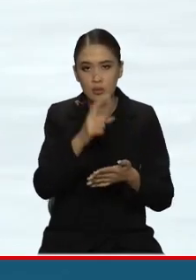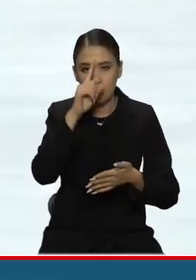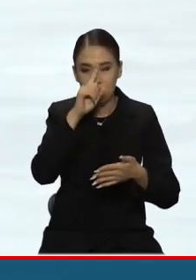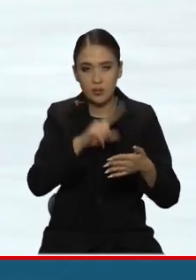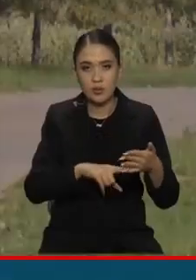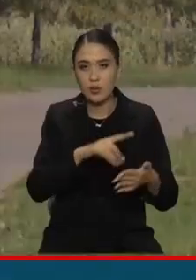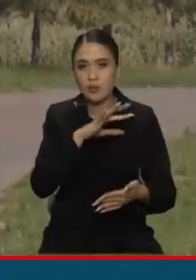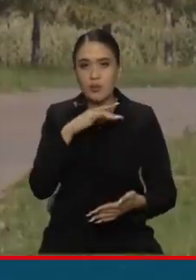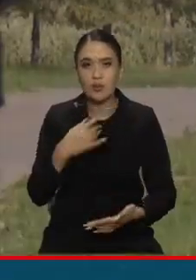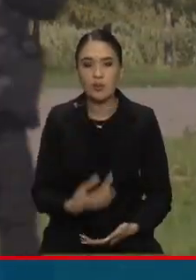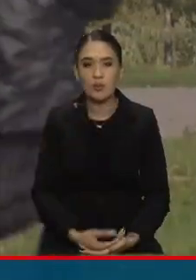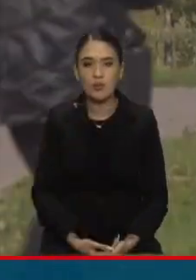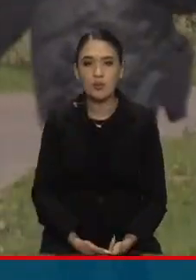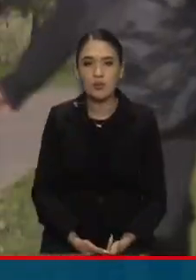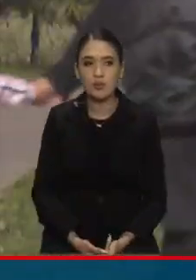қалып жатады.